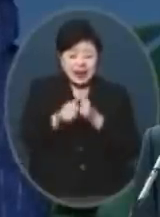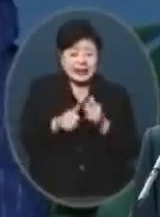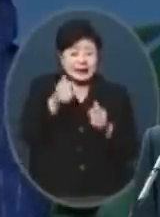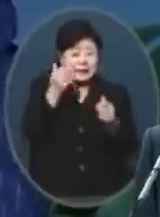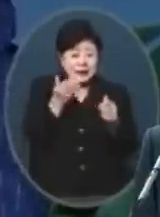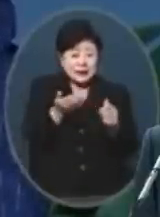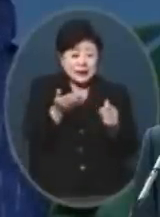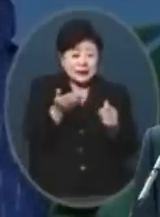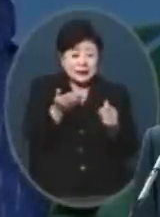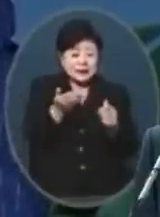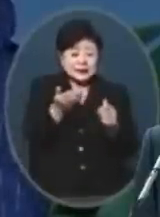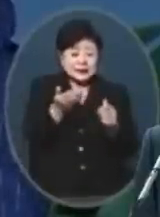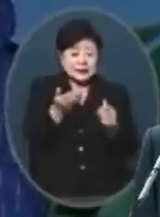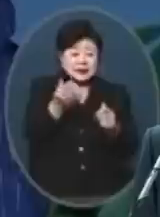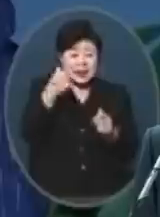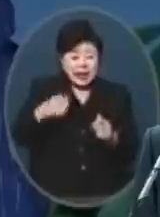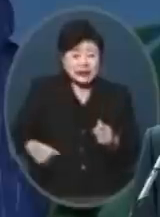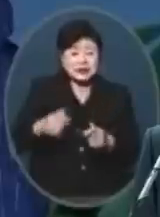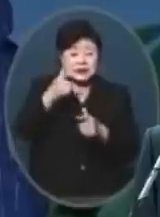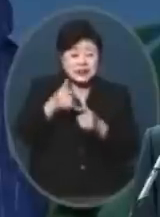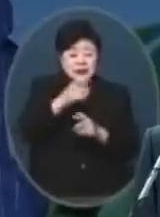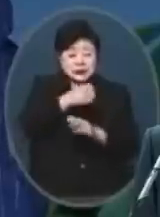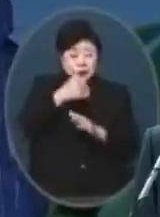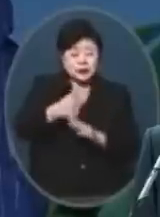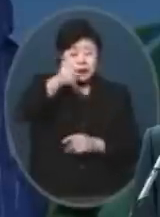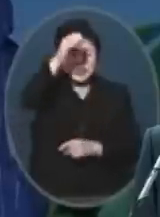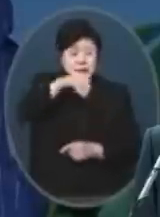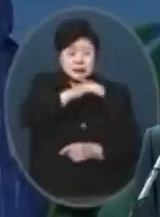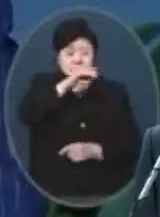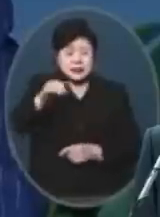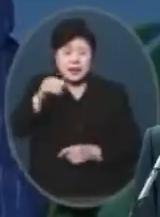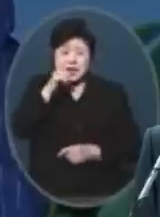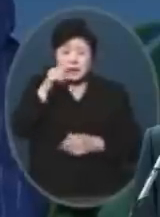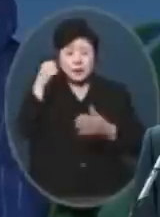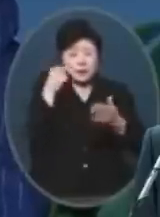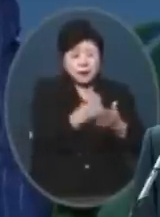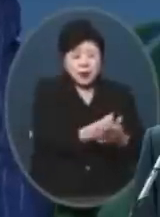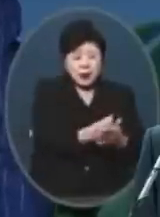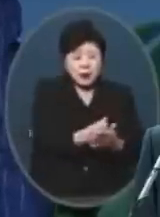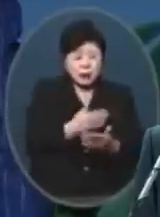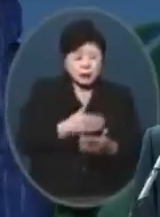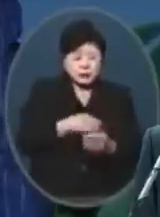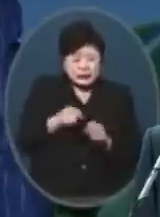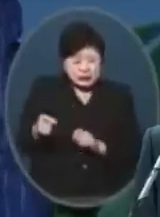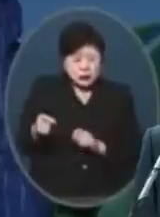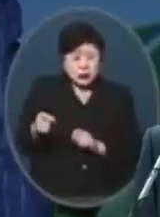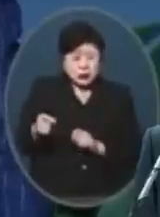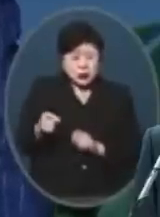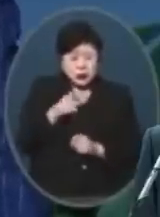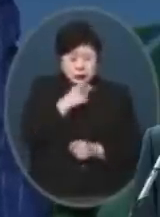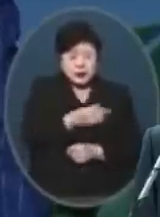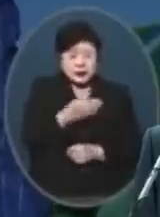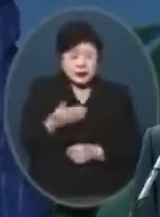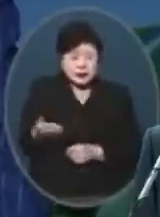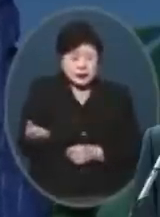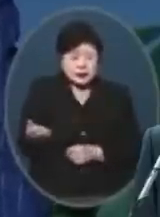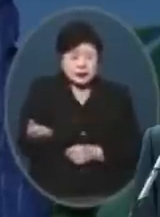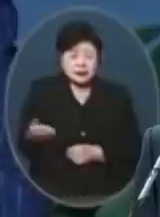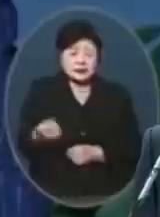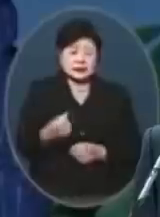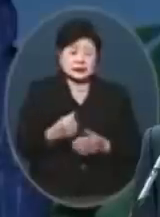하나님께서 그 아들 예수 그리스도를 십자가에 못 박아 몸짓고 피 흘리신